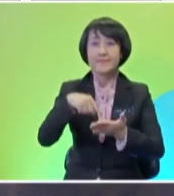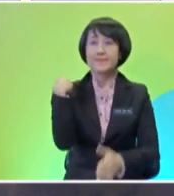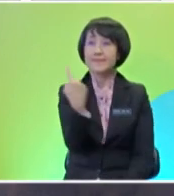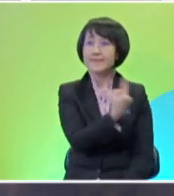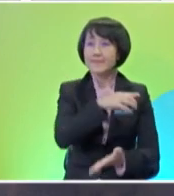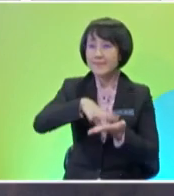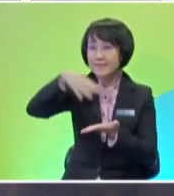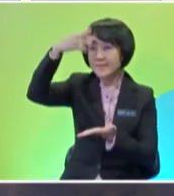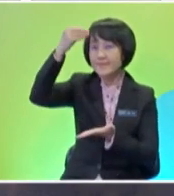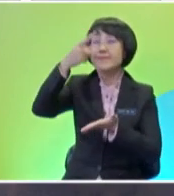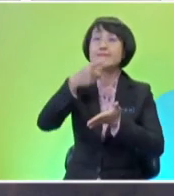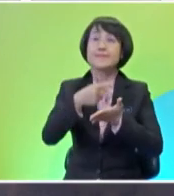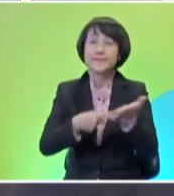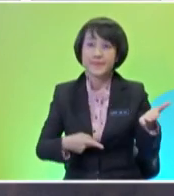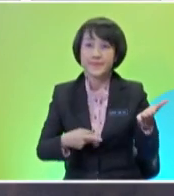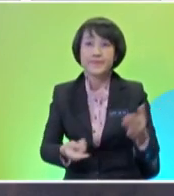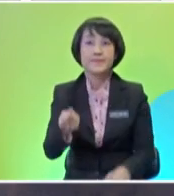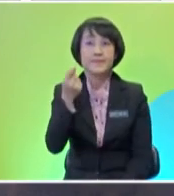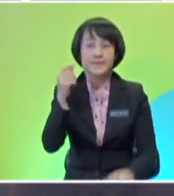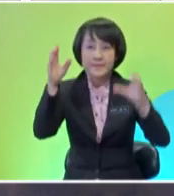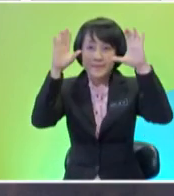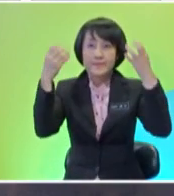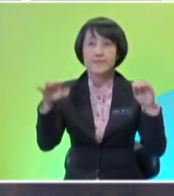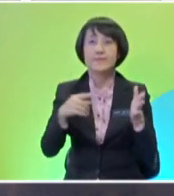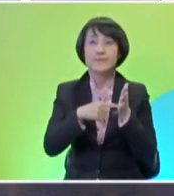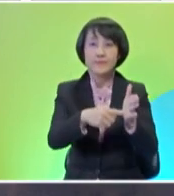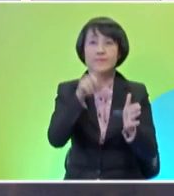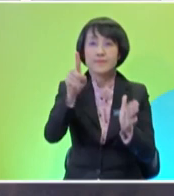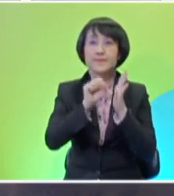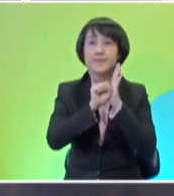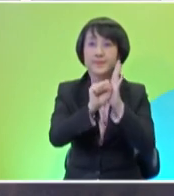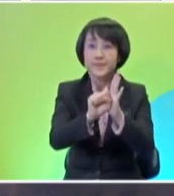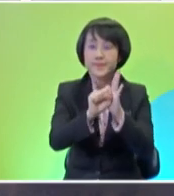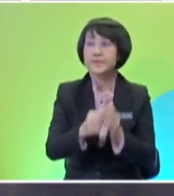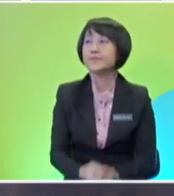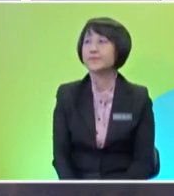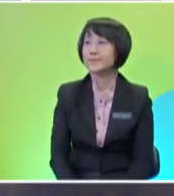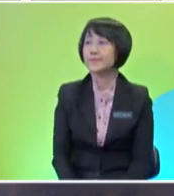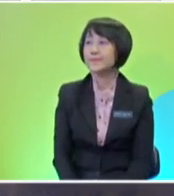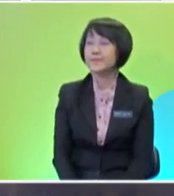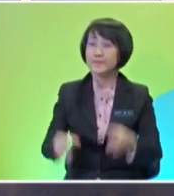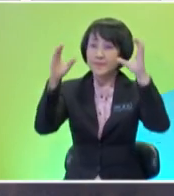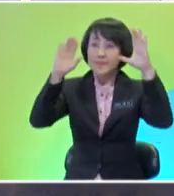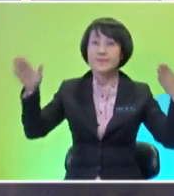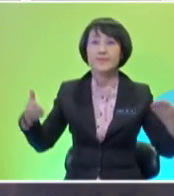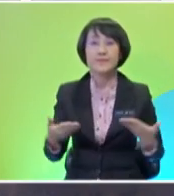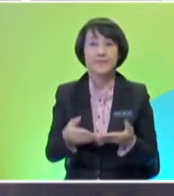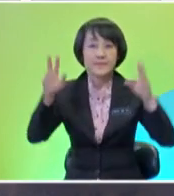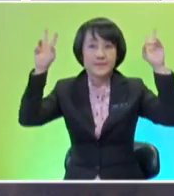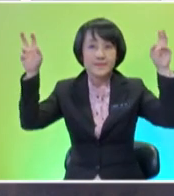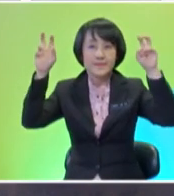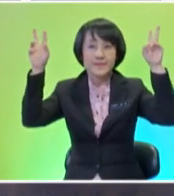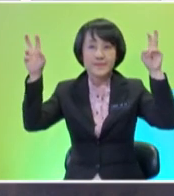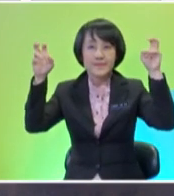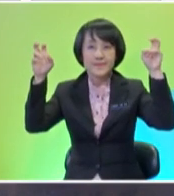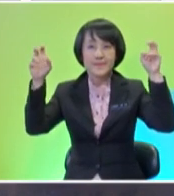aja udah Tunjukkan satu simbolkan oke tapi sebelum itu cek gua akan memperkenalkan tajuk yang kita akan belajar